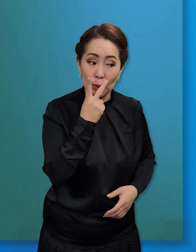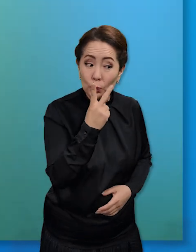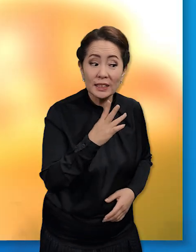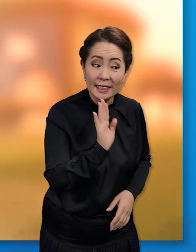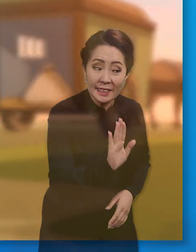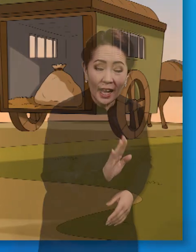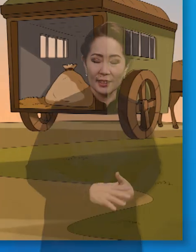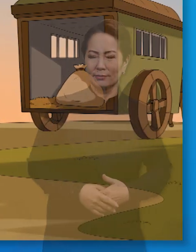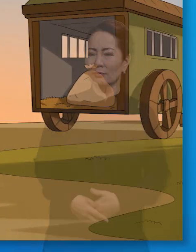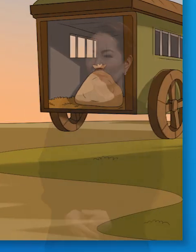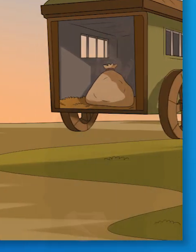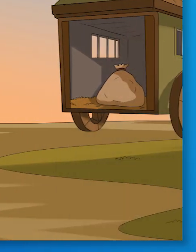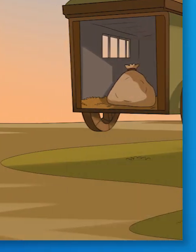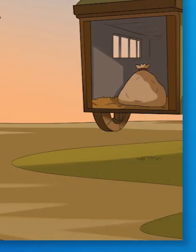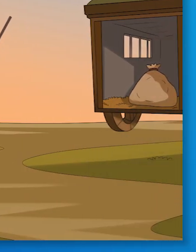харъя.